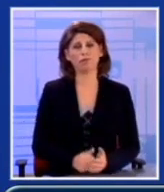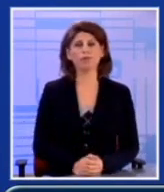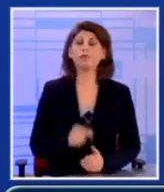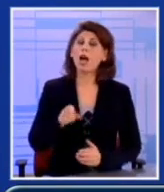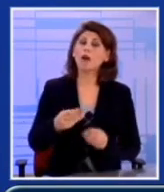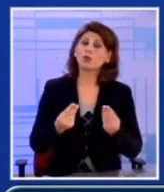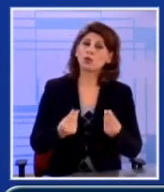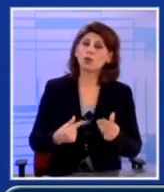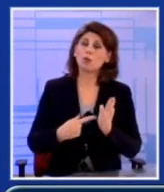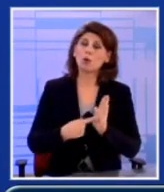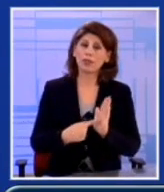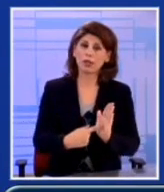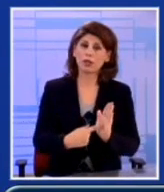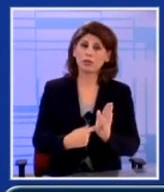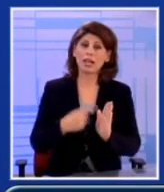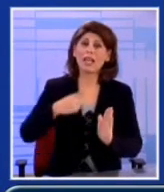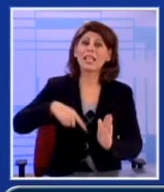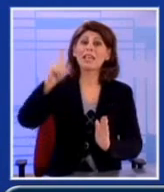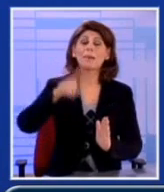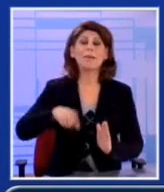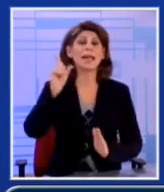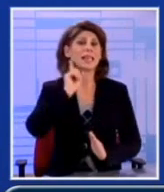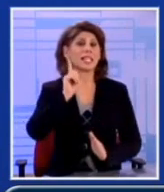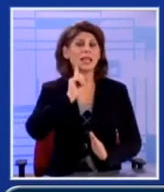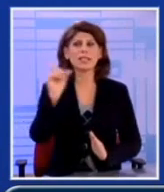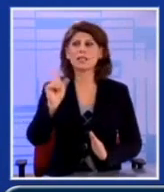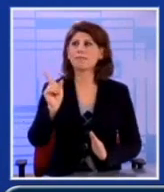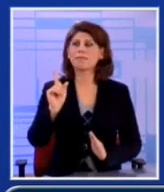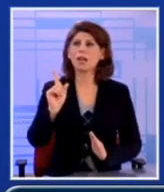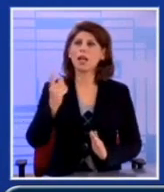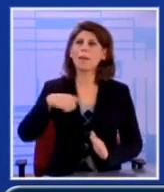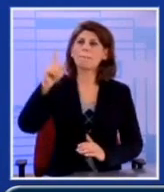δείχνοντας έτσι ότι η μέρα της γυναίκας δεν είναι μέρα